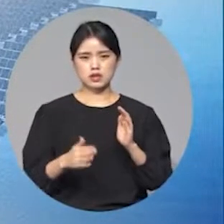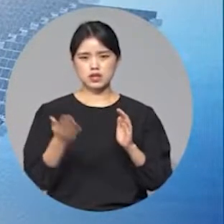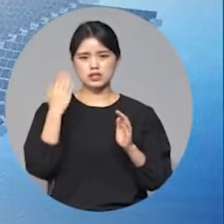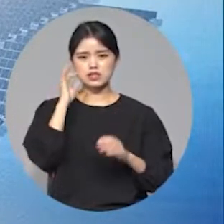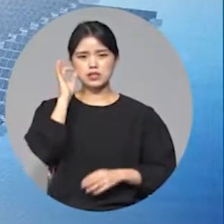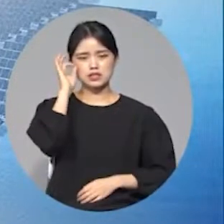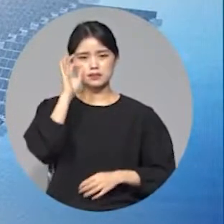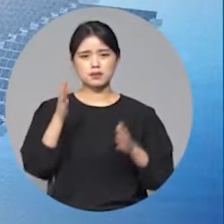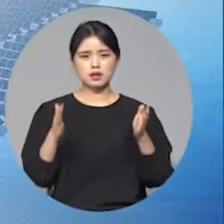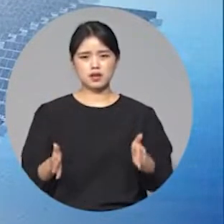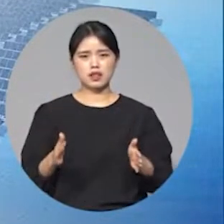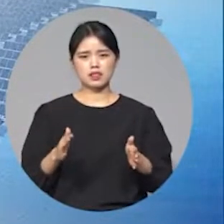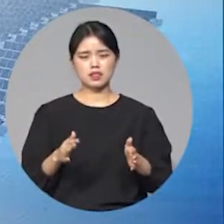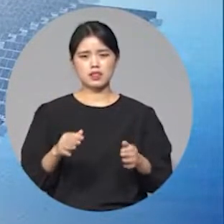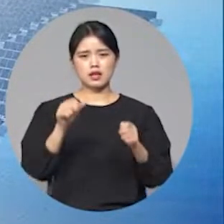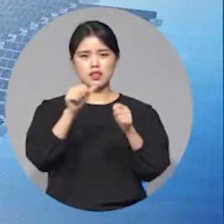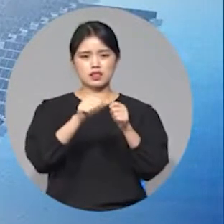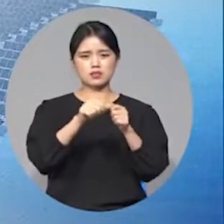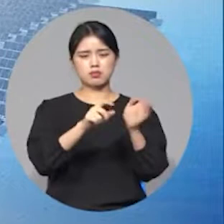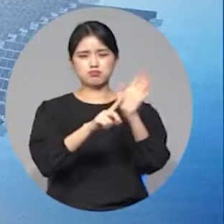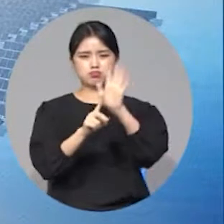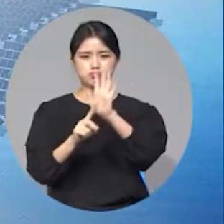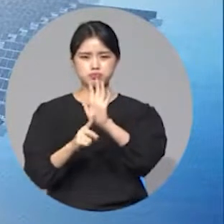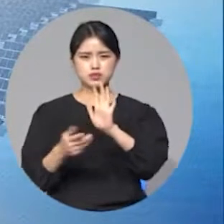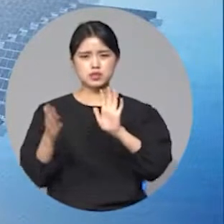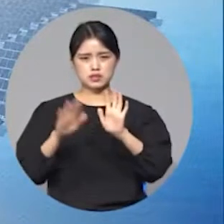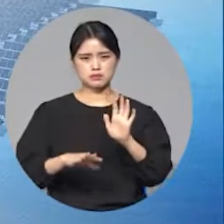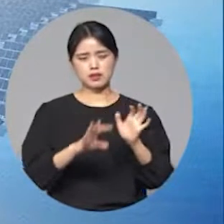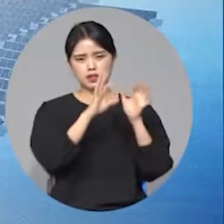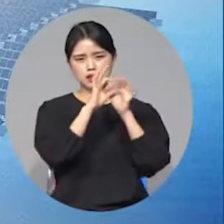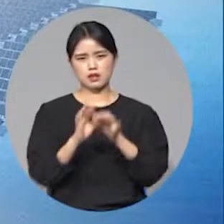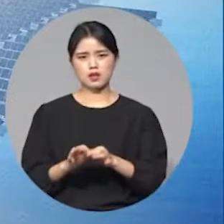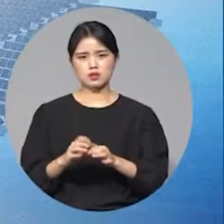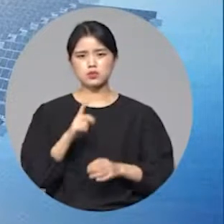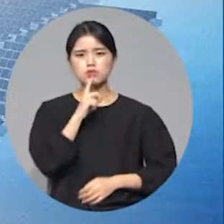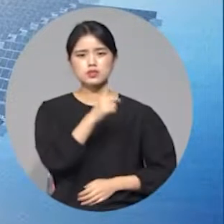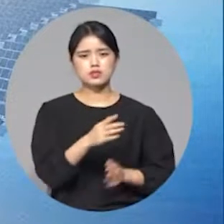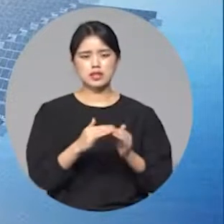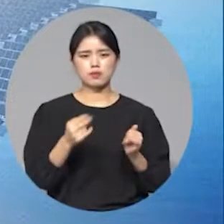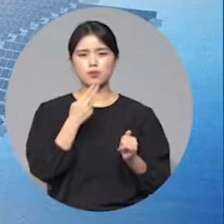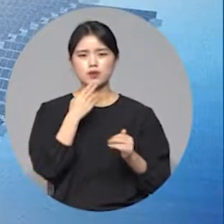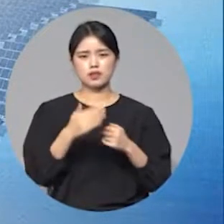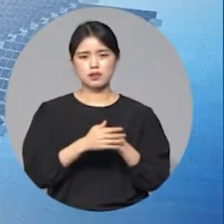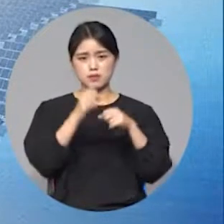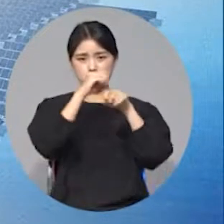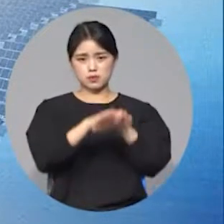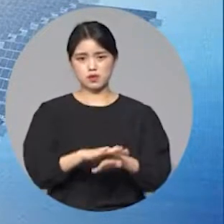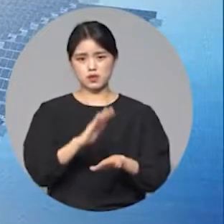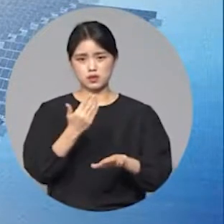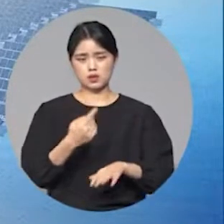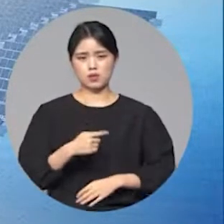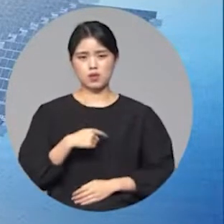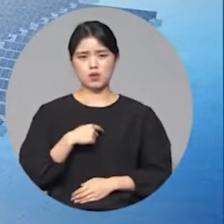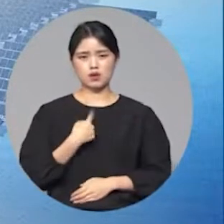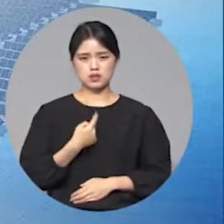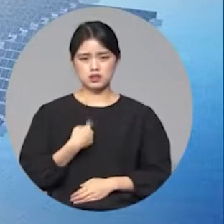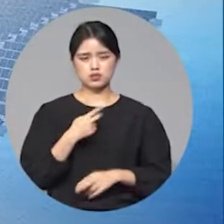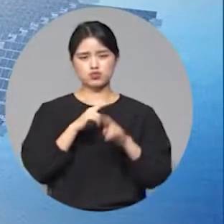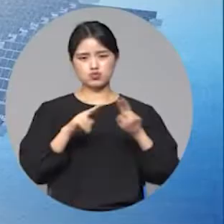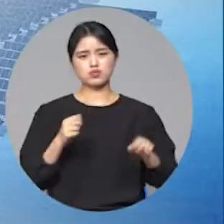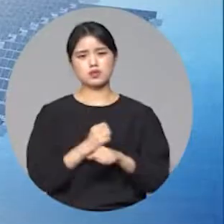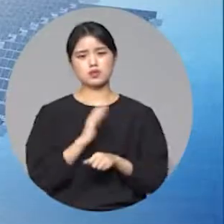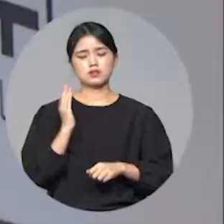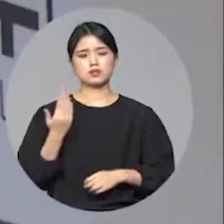10달 동안 5번의 입찰 공고를 냈지만 번번이 응찰자가 없어 유찰됐고 자진해서 입찰 공고를